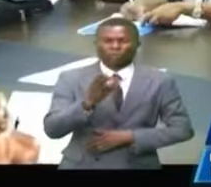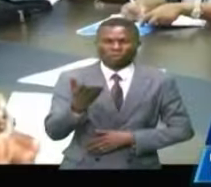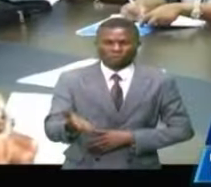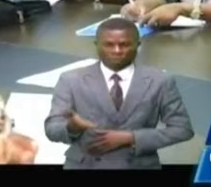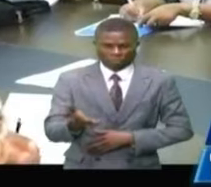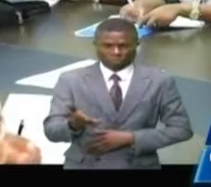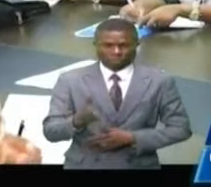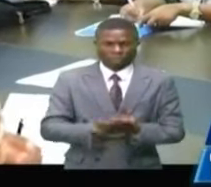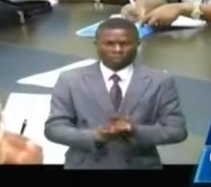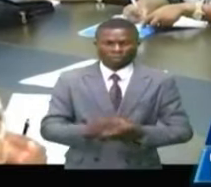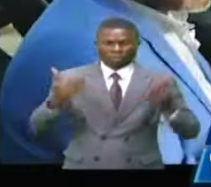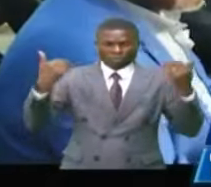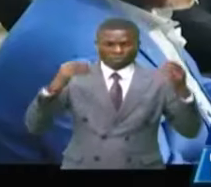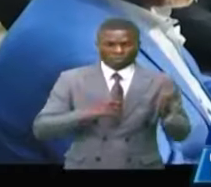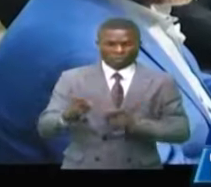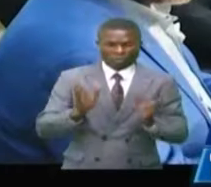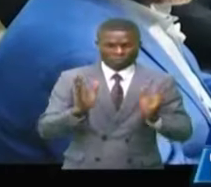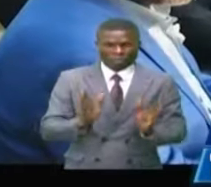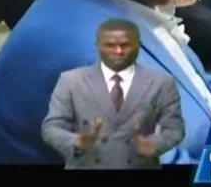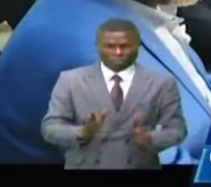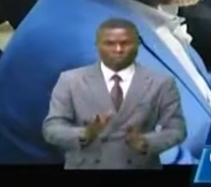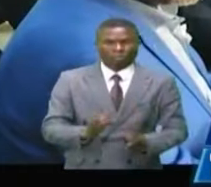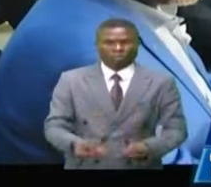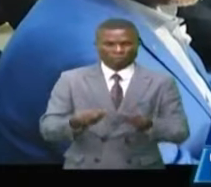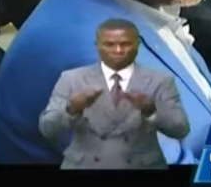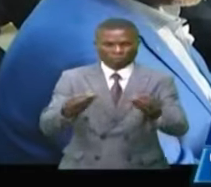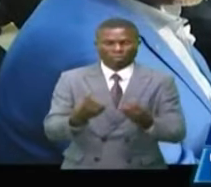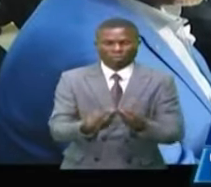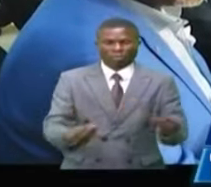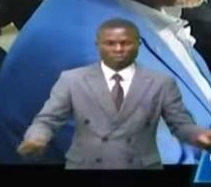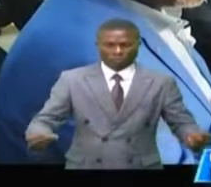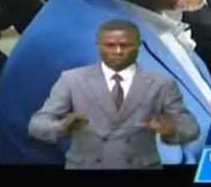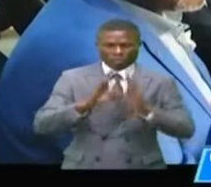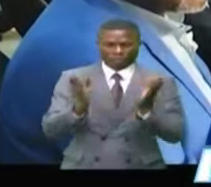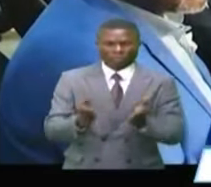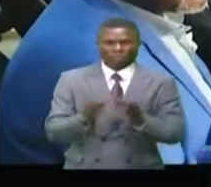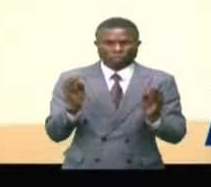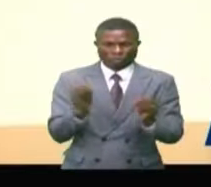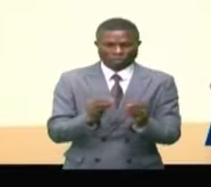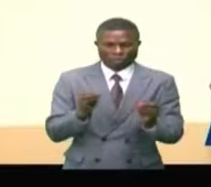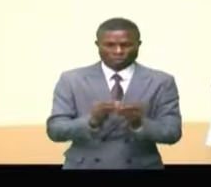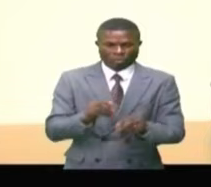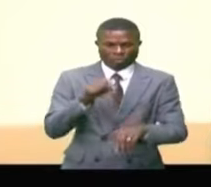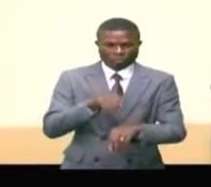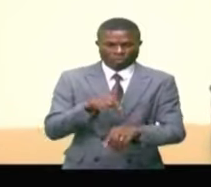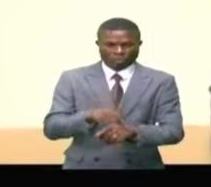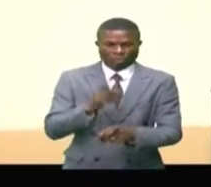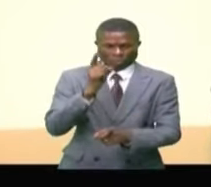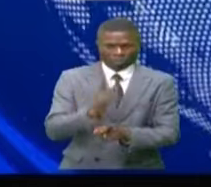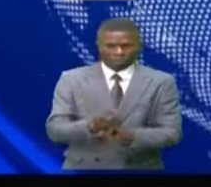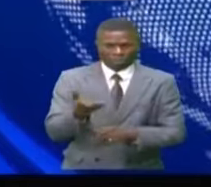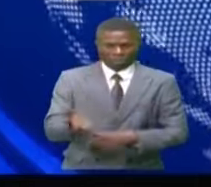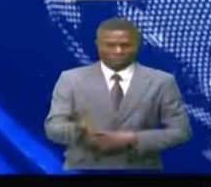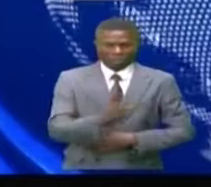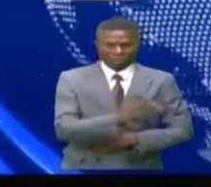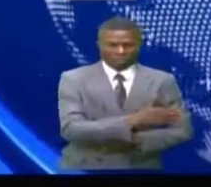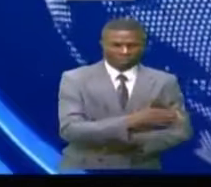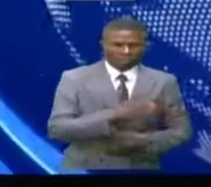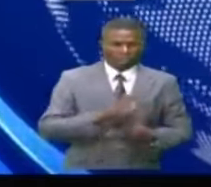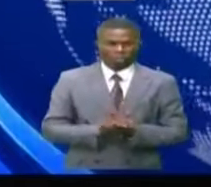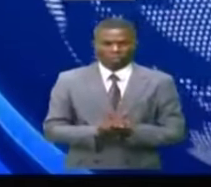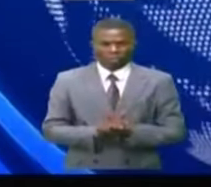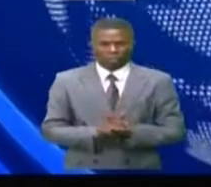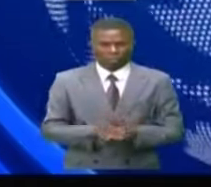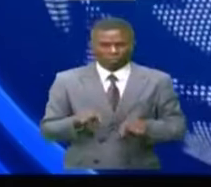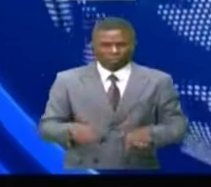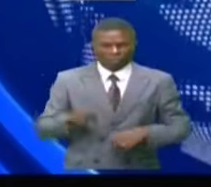d'où son nouveau challenge de mettre en œuvre les résolutions du conclave dans les délais raisonnables.